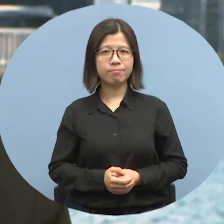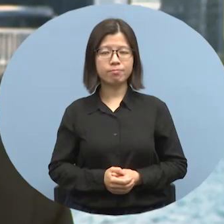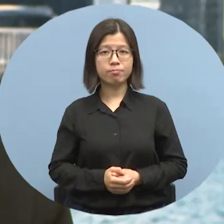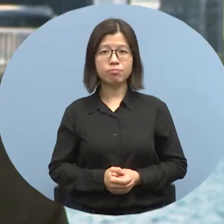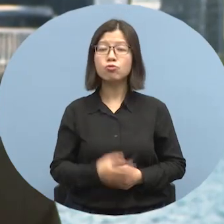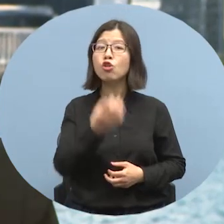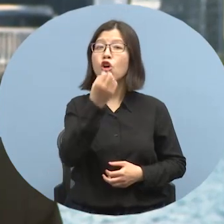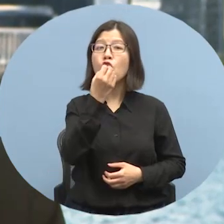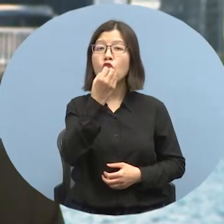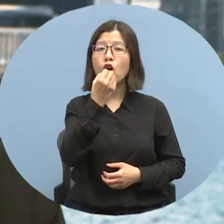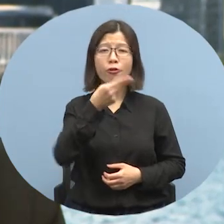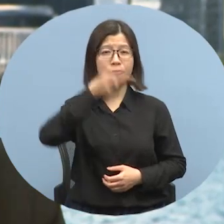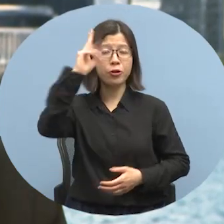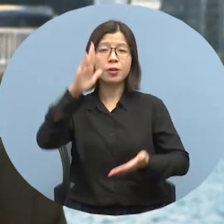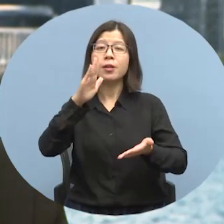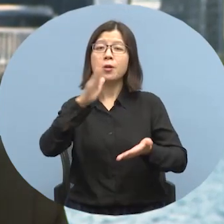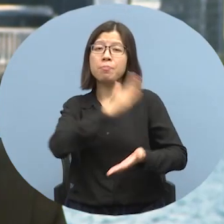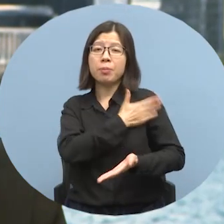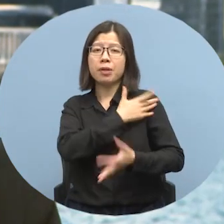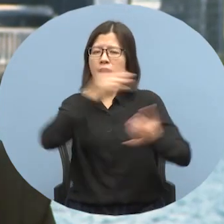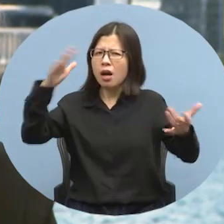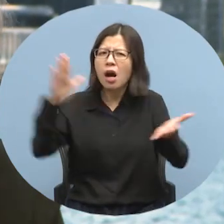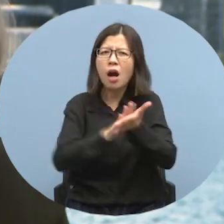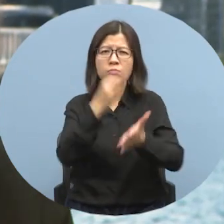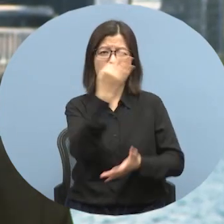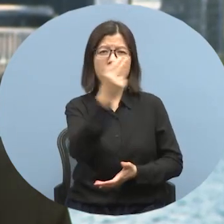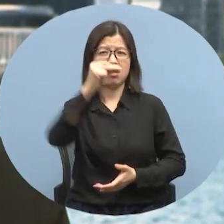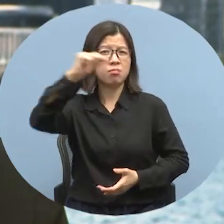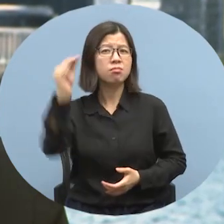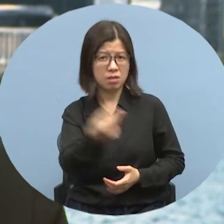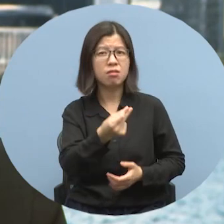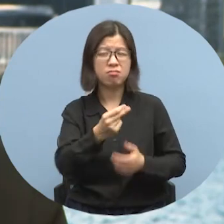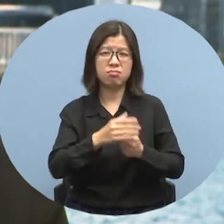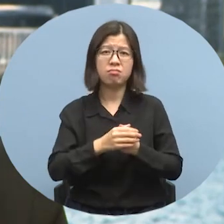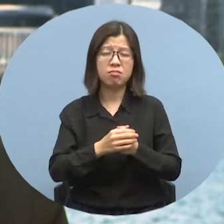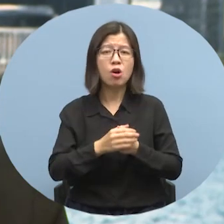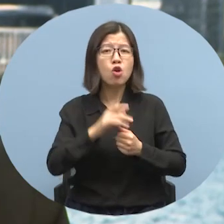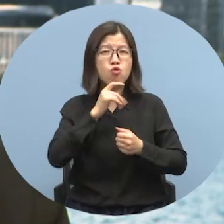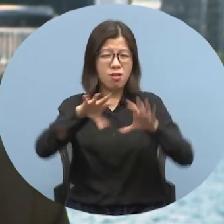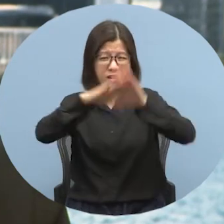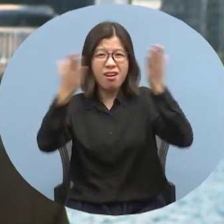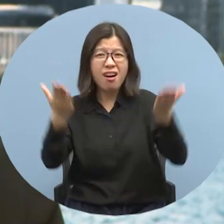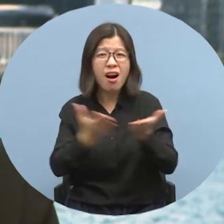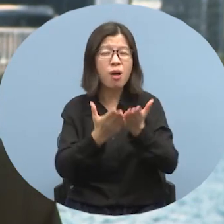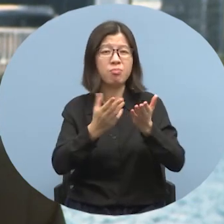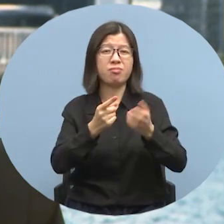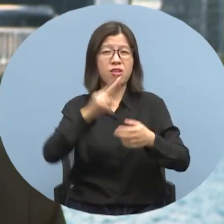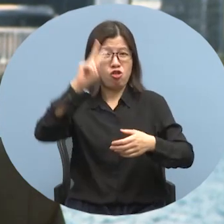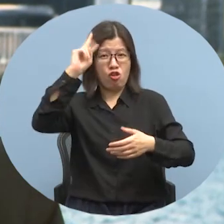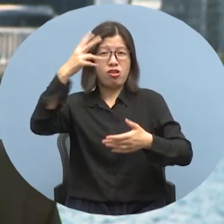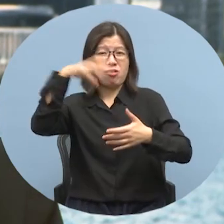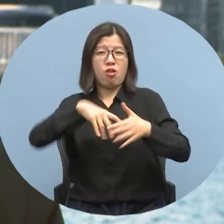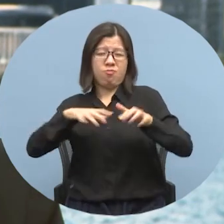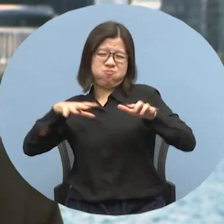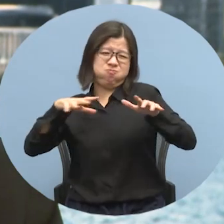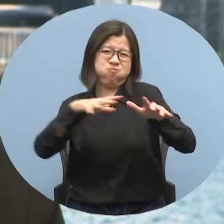由於香港咧係有37萬個外佣，如果大家咧都喺呢兩日進行